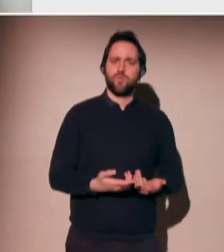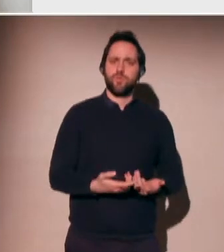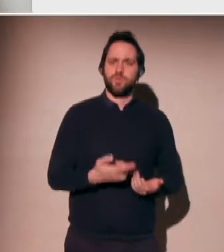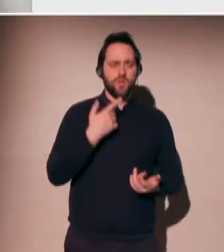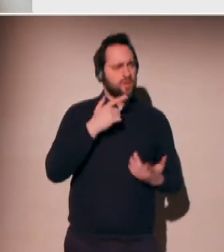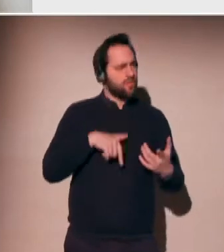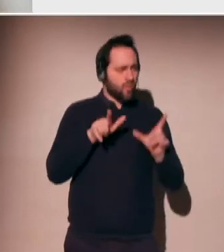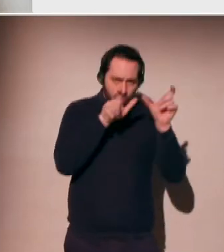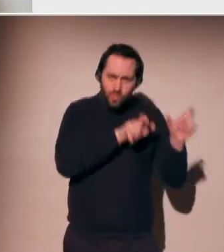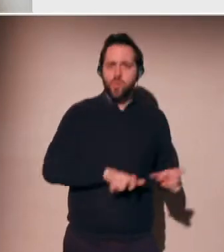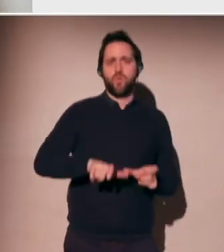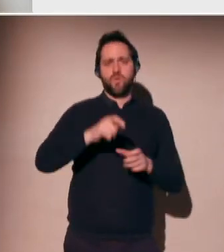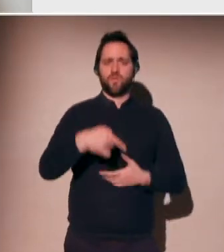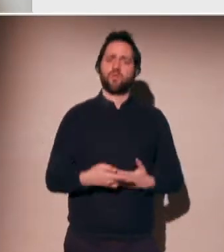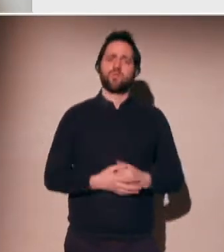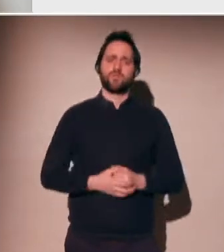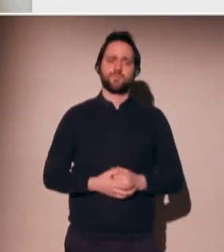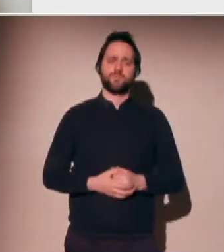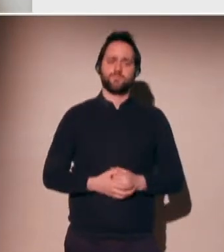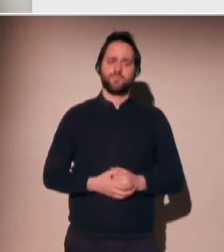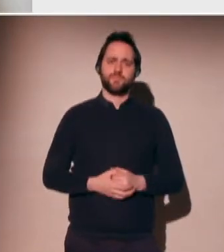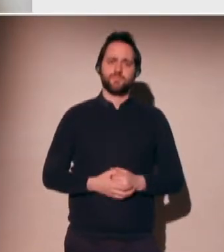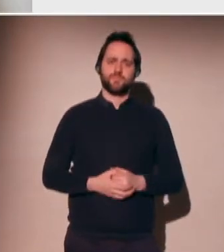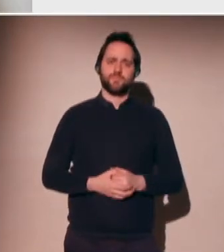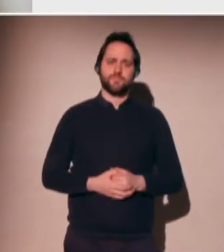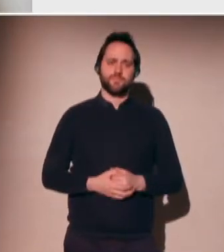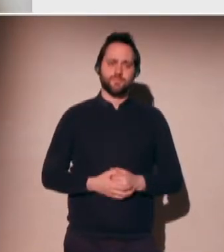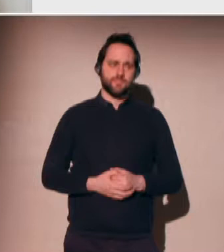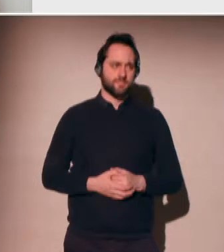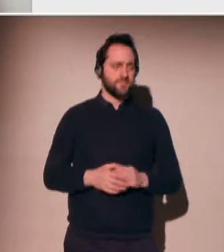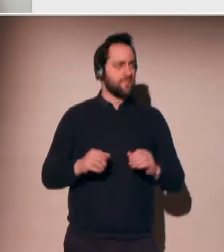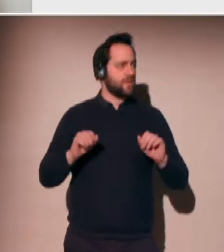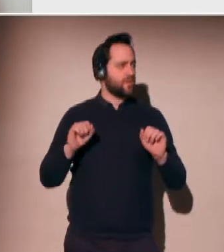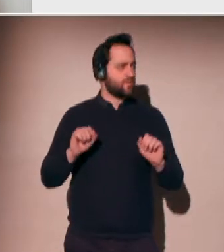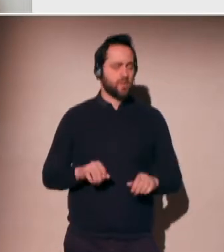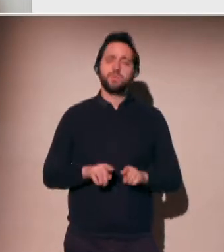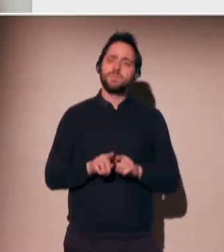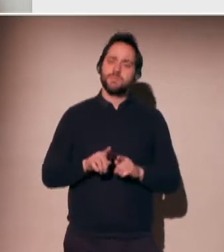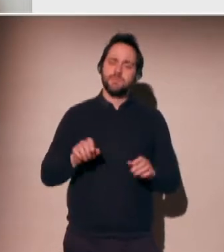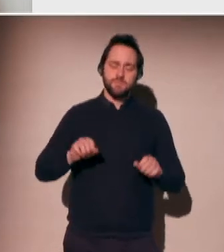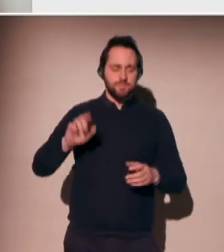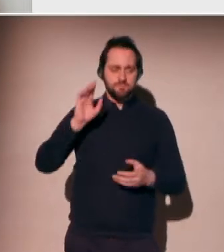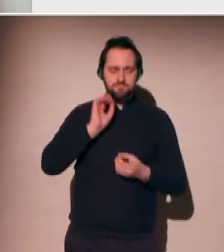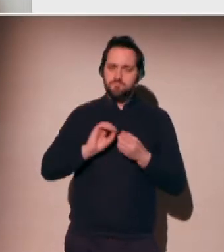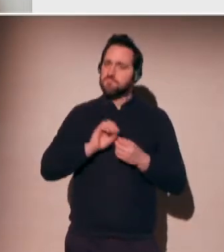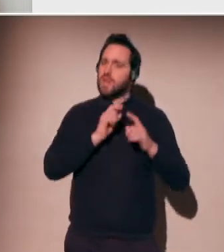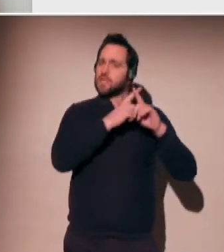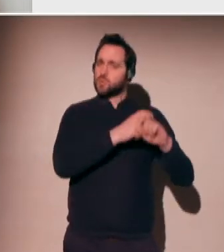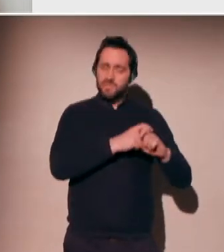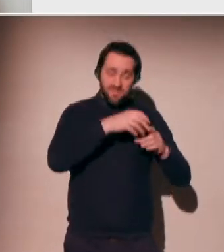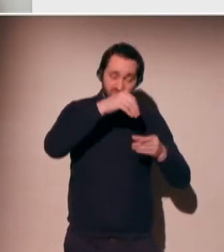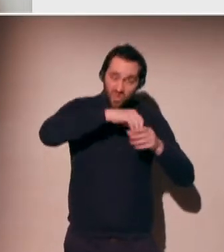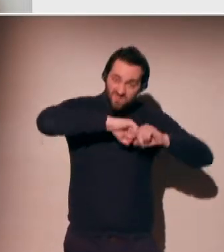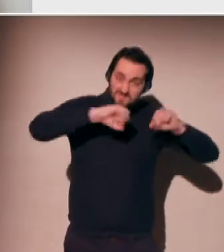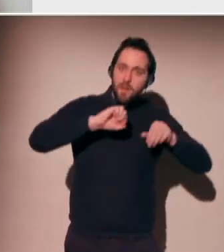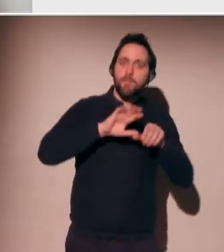moins comment ces algorithmes fonctionnent. Et d'ailleurs, il y a eu une étude récente qui montre que tous ces